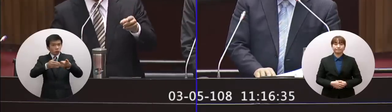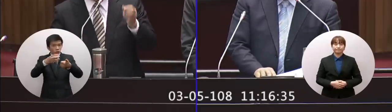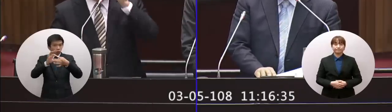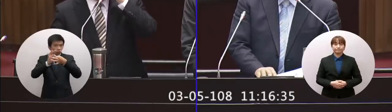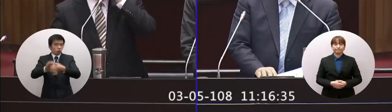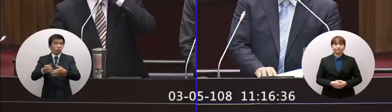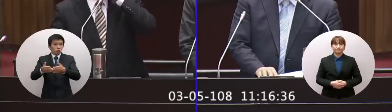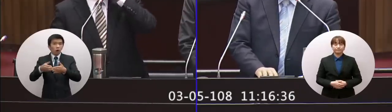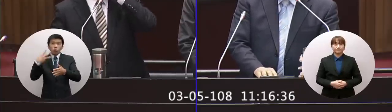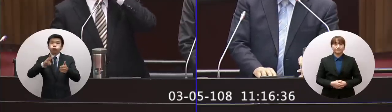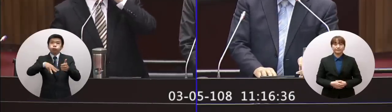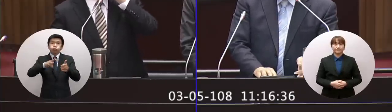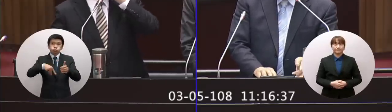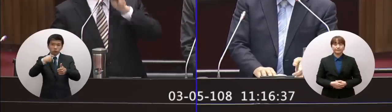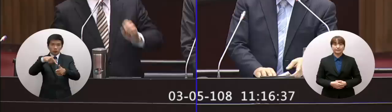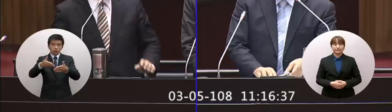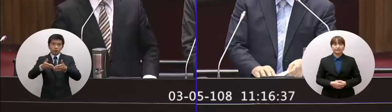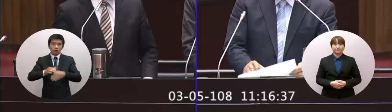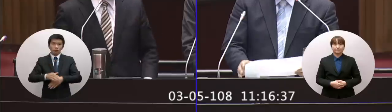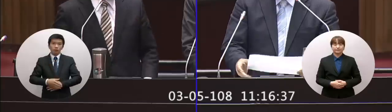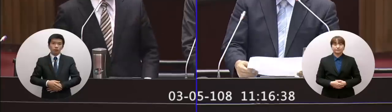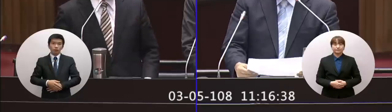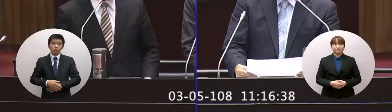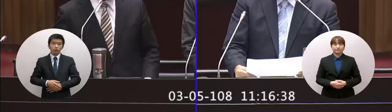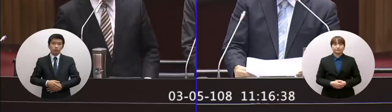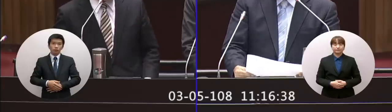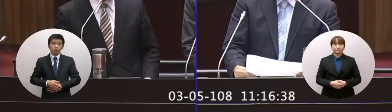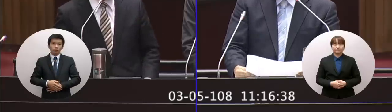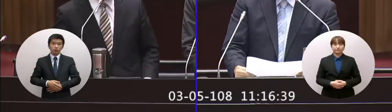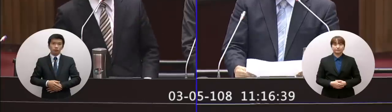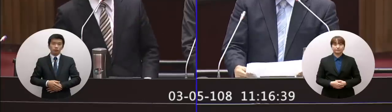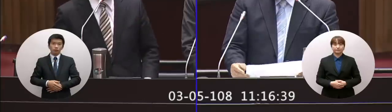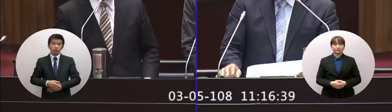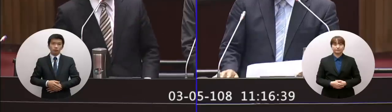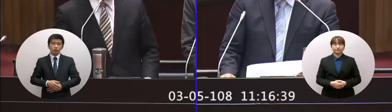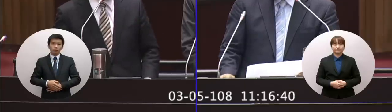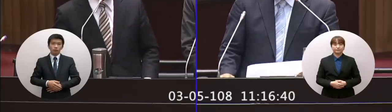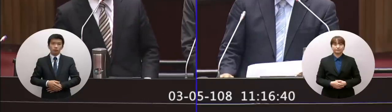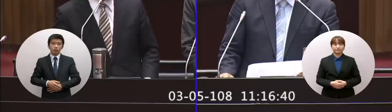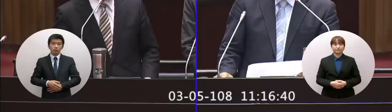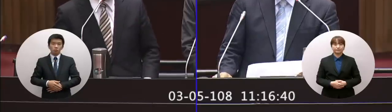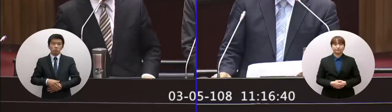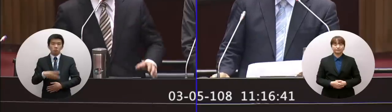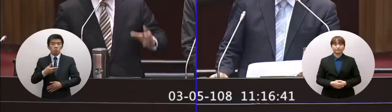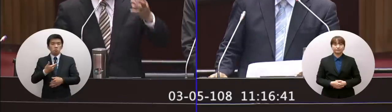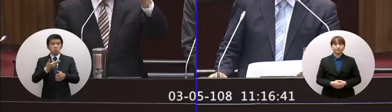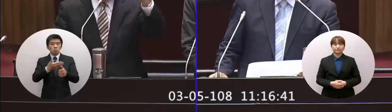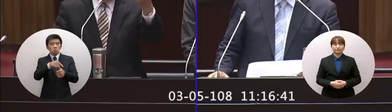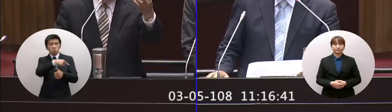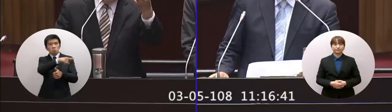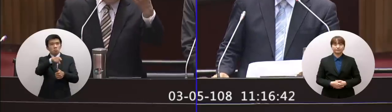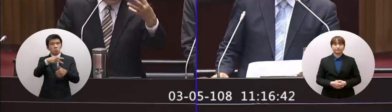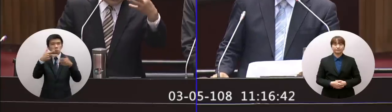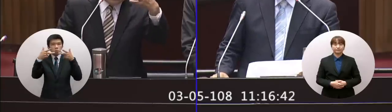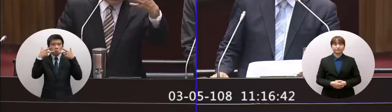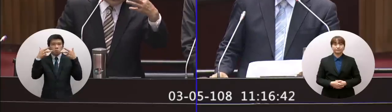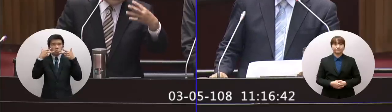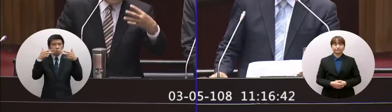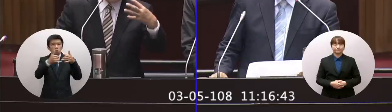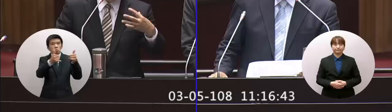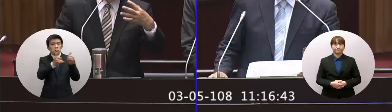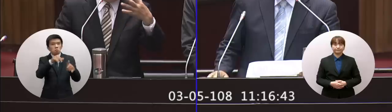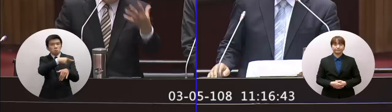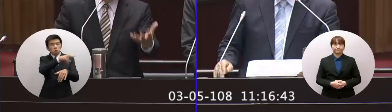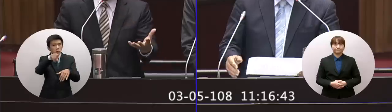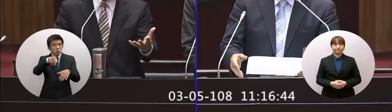练。所以这个怎么样子让原住民族能够训练这种